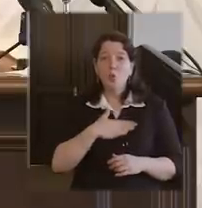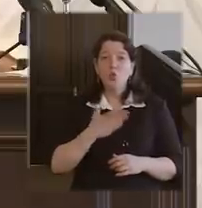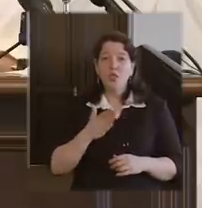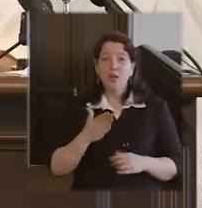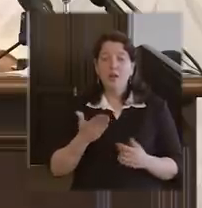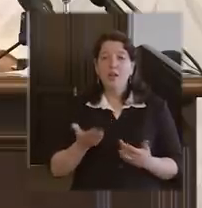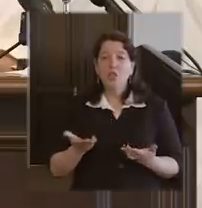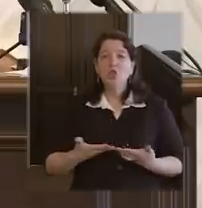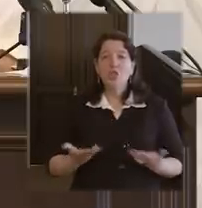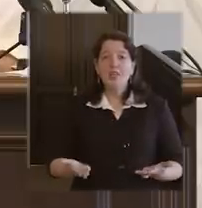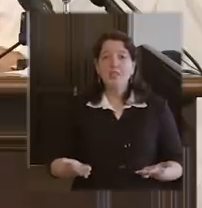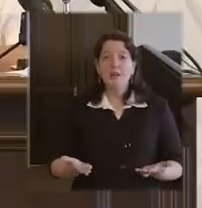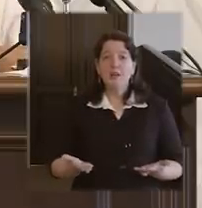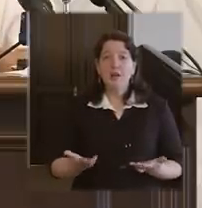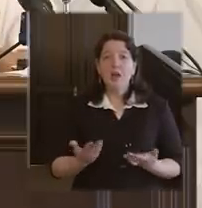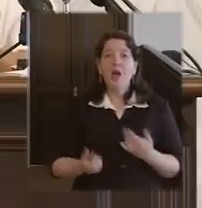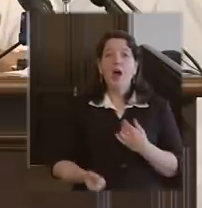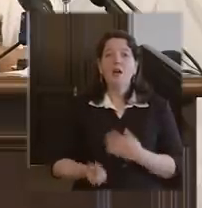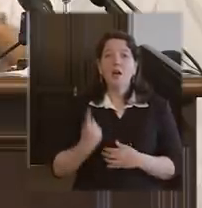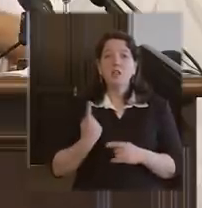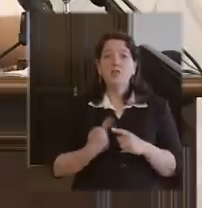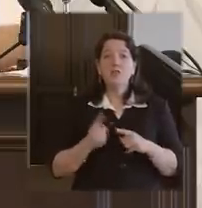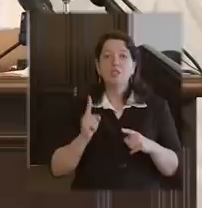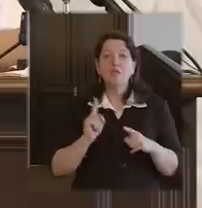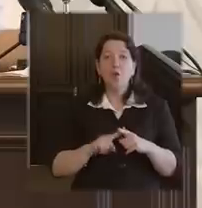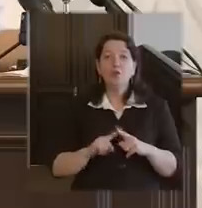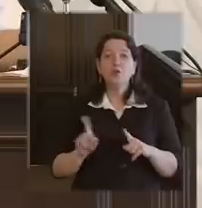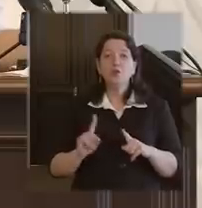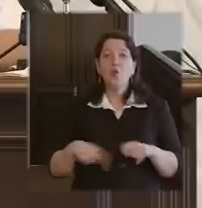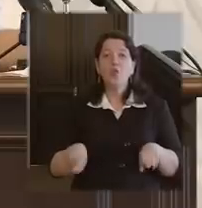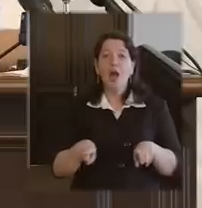жизни. Оказывается, вот, оказывается,